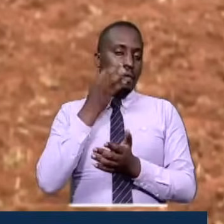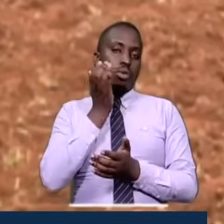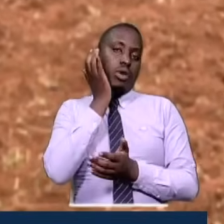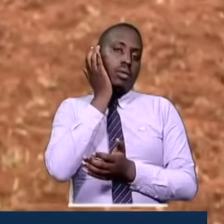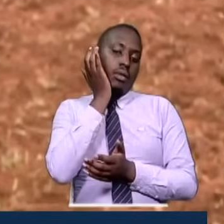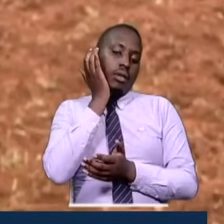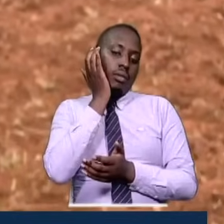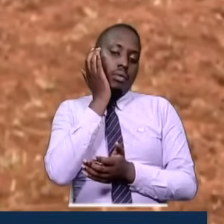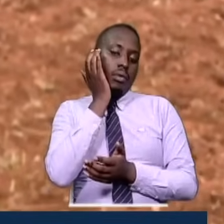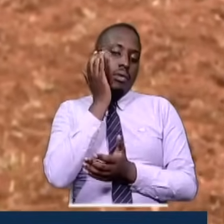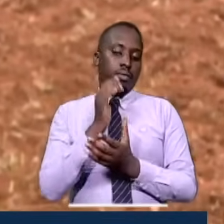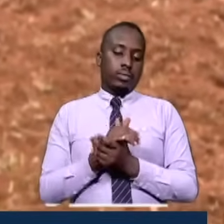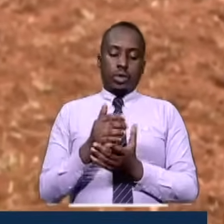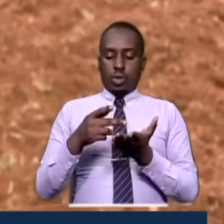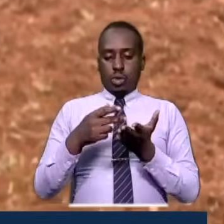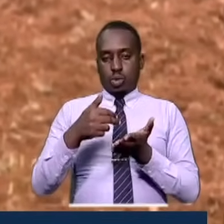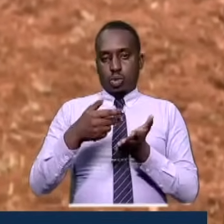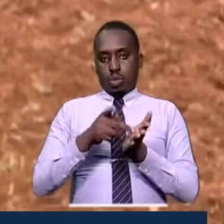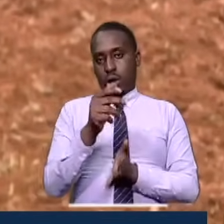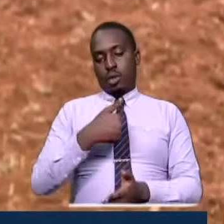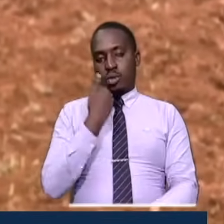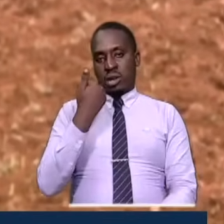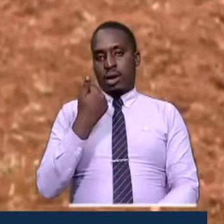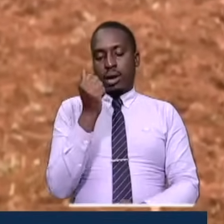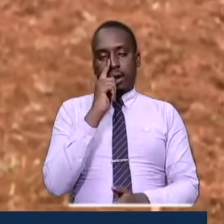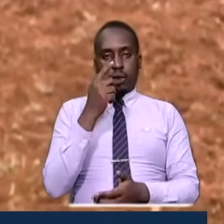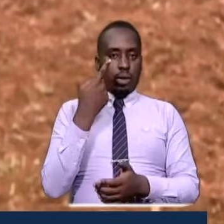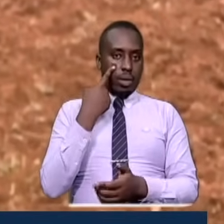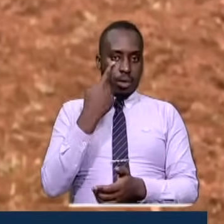nyine nuko kuyigurira nyine kandi ibishyimbo